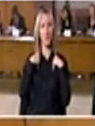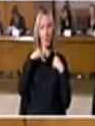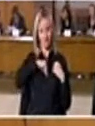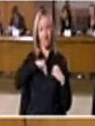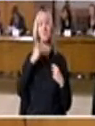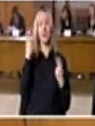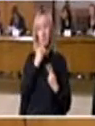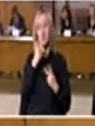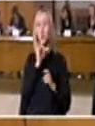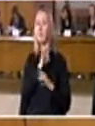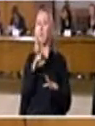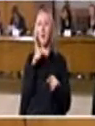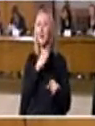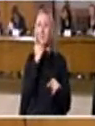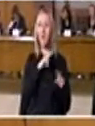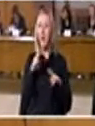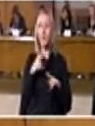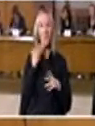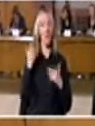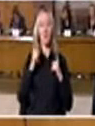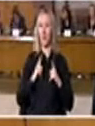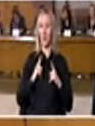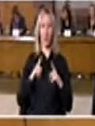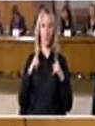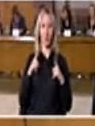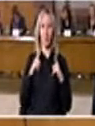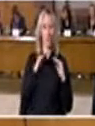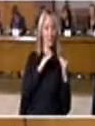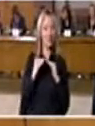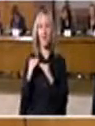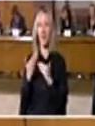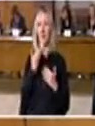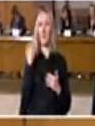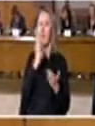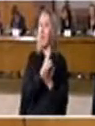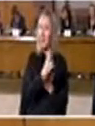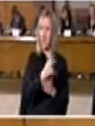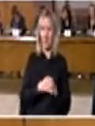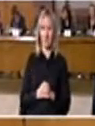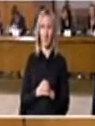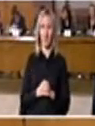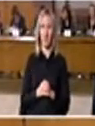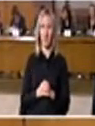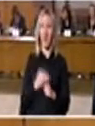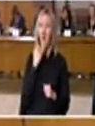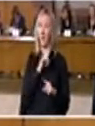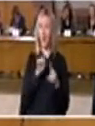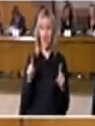razumevajući da bez njih nema mirnog suživota, nema društvene stabilnosti, nema napretka. U